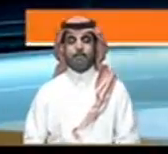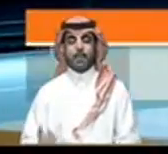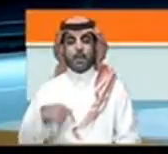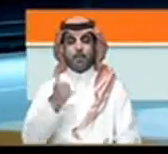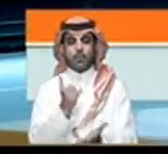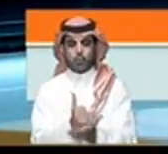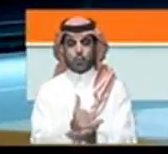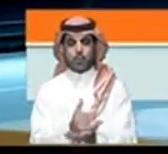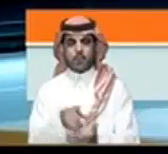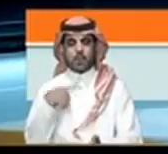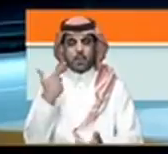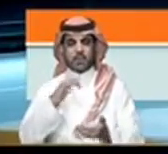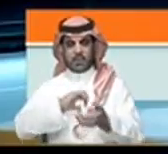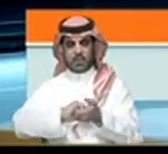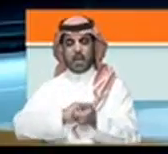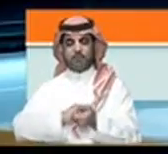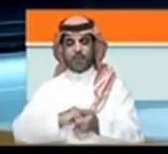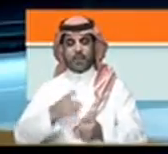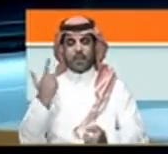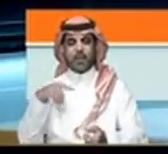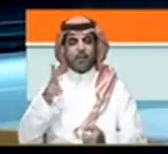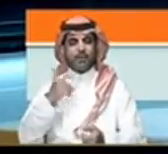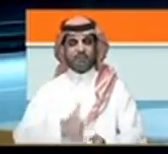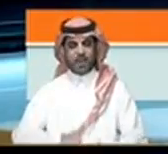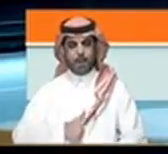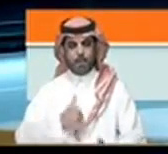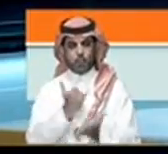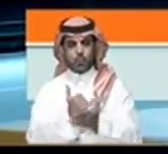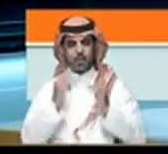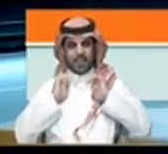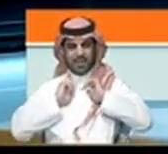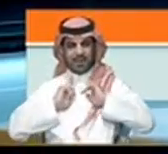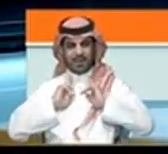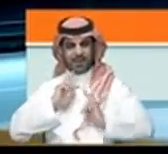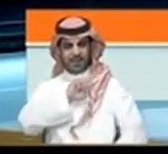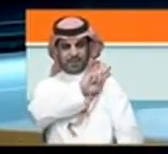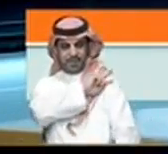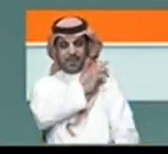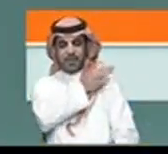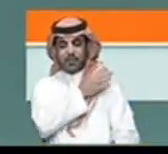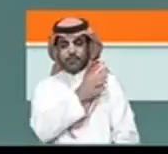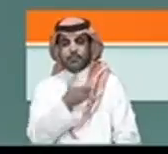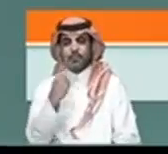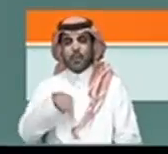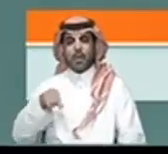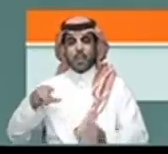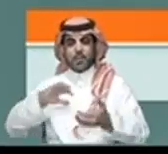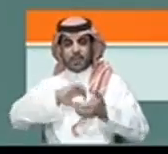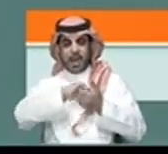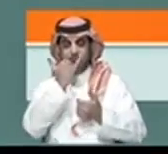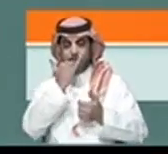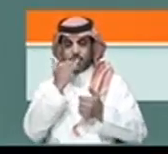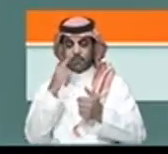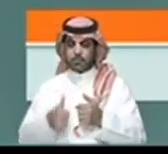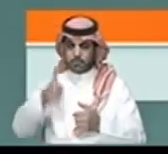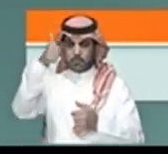المتحدث الرسمي باسم قوات التحالف الدعم الشرعيه في اليوم ان العقيد الركن تركيا للمالكي بان قوات التحالف تمكنت من اعتراض واسقاط طائره